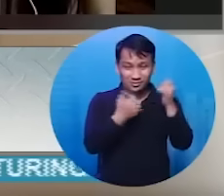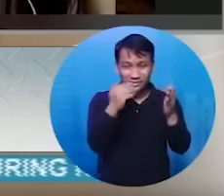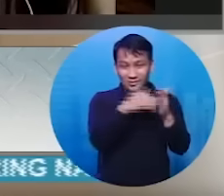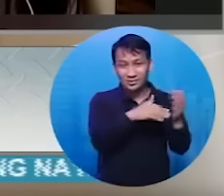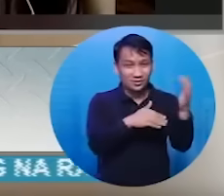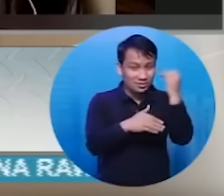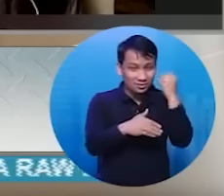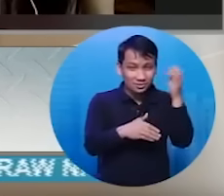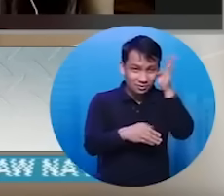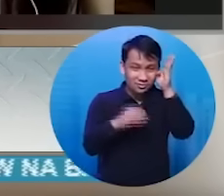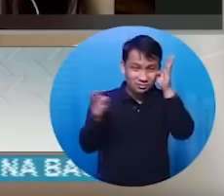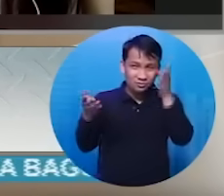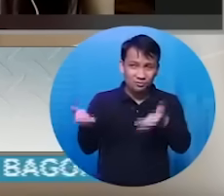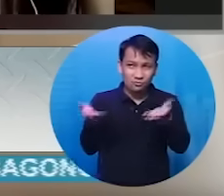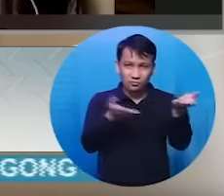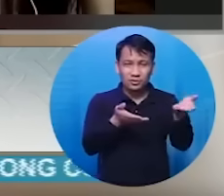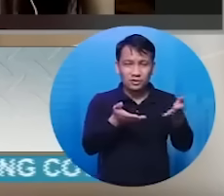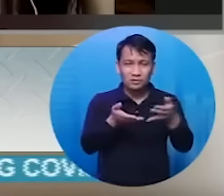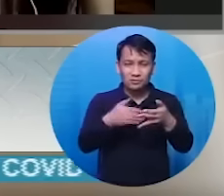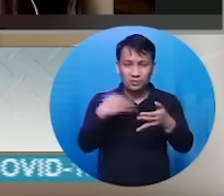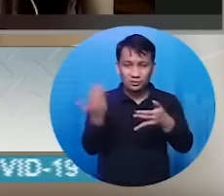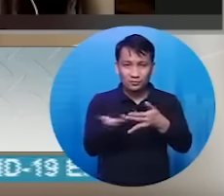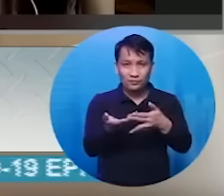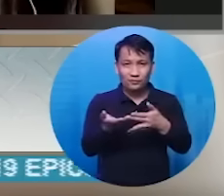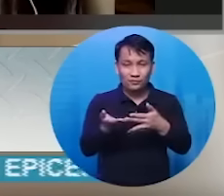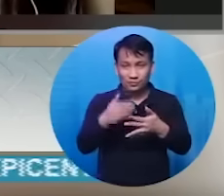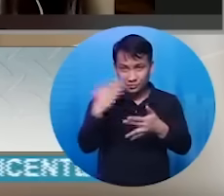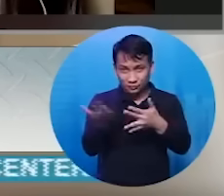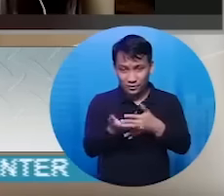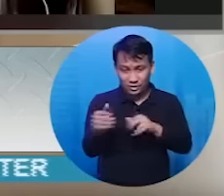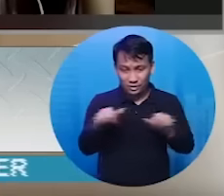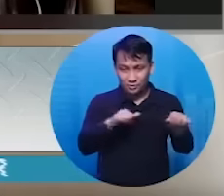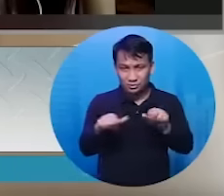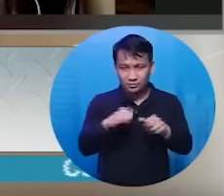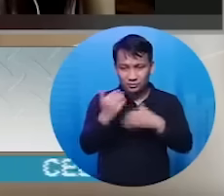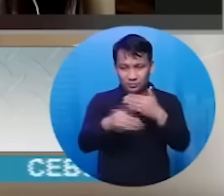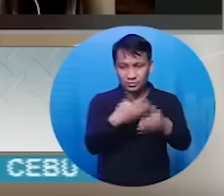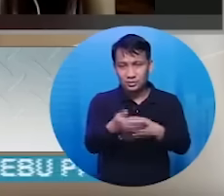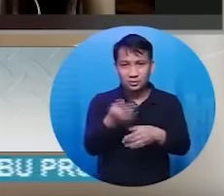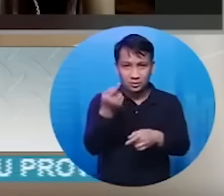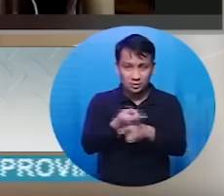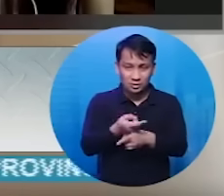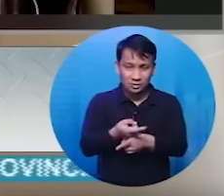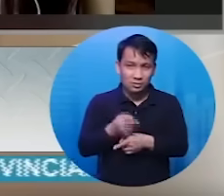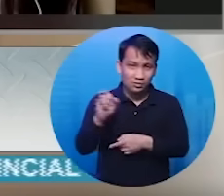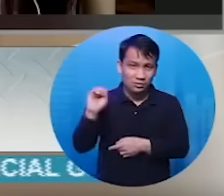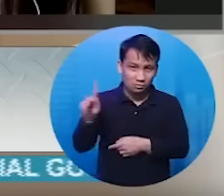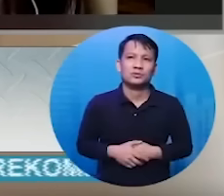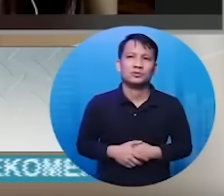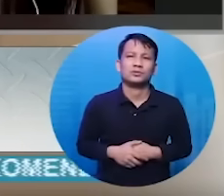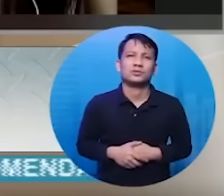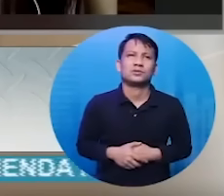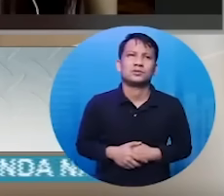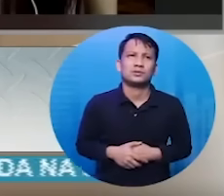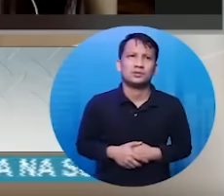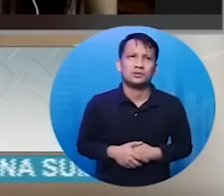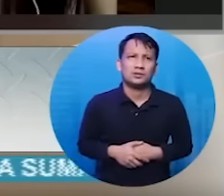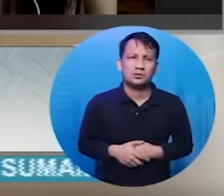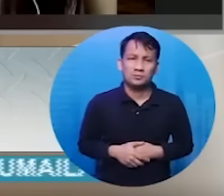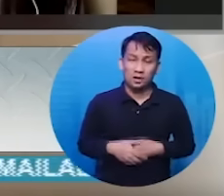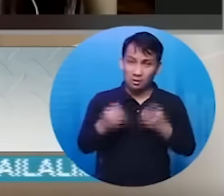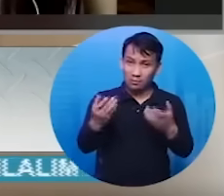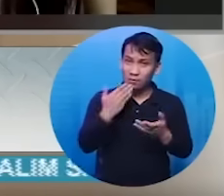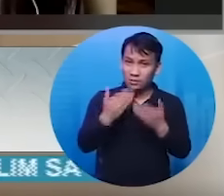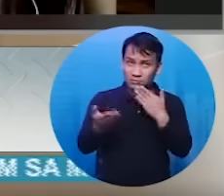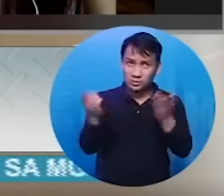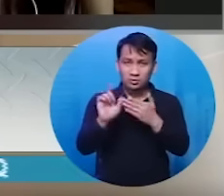Jimboy. At si Chairman po, willing na magbigay ng certificate of file action para mapabilis na pong proseso. Okay, ma'am? Salamat po, Sarge. Darating